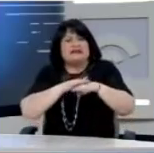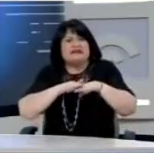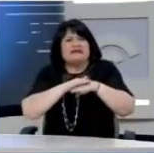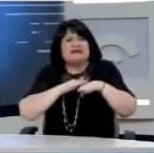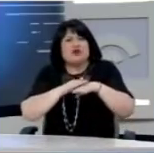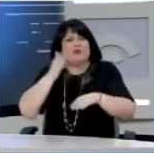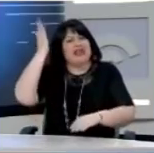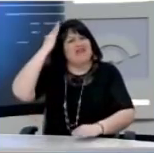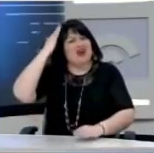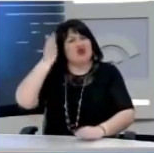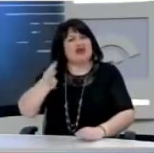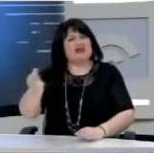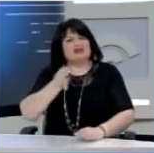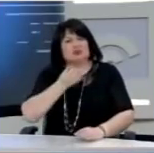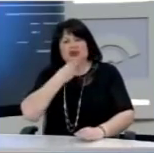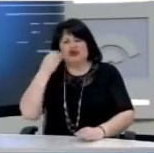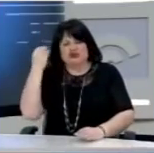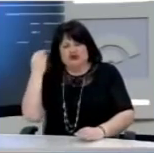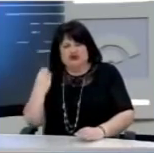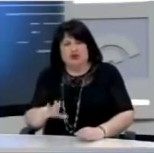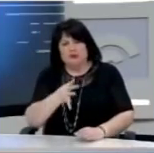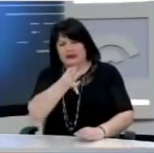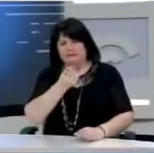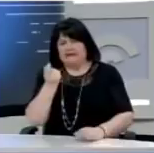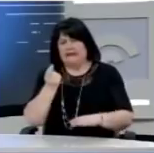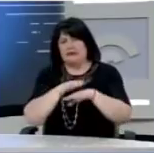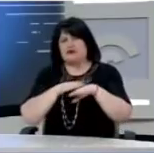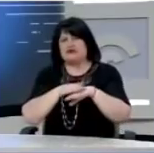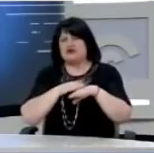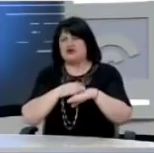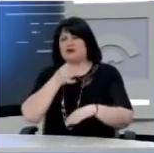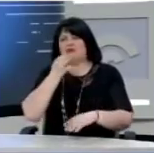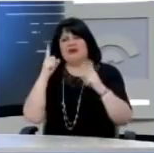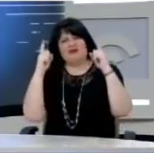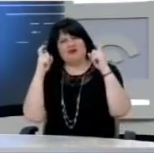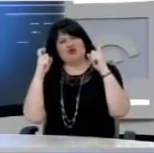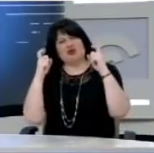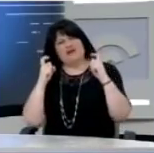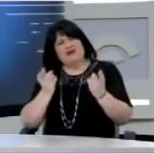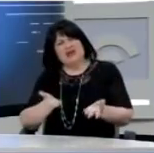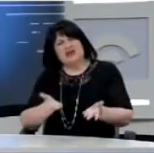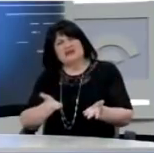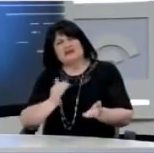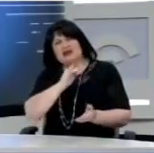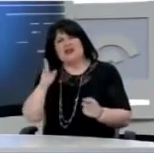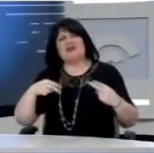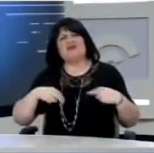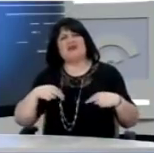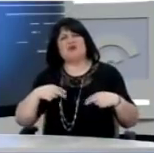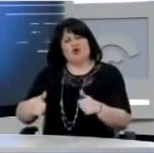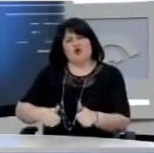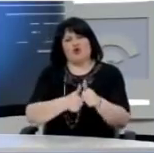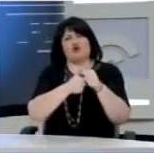κύριος Κεφαλογιάννης, για την αθλειότητα του κύριου Κεφαλογιάννη να βγαίνει και να βγάζει φωτογραφίες με τον υφυπουργό παρά τον